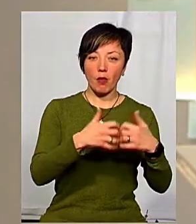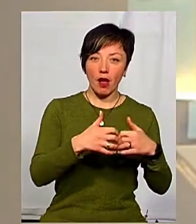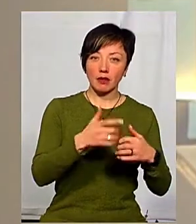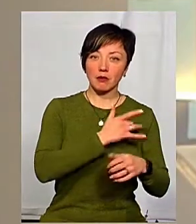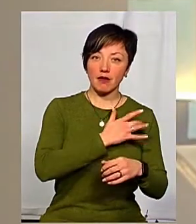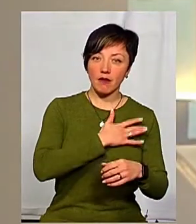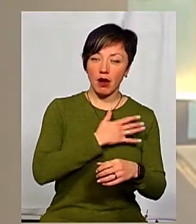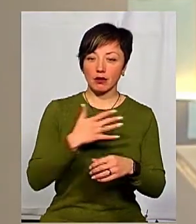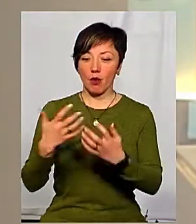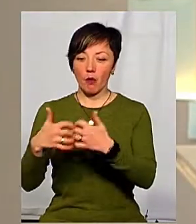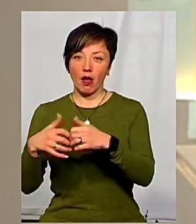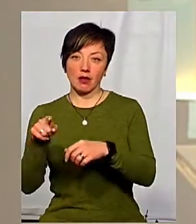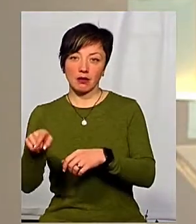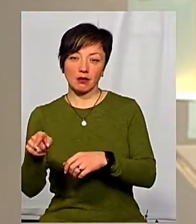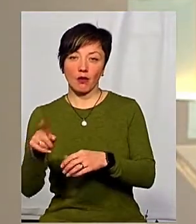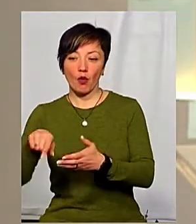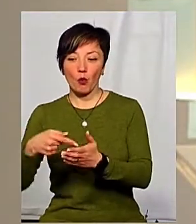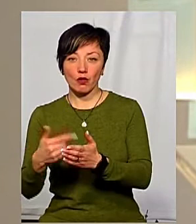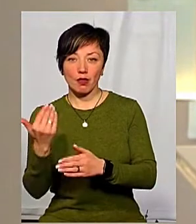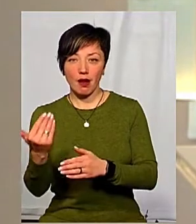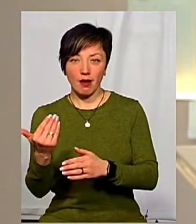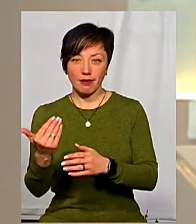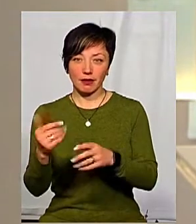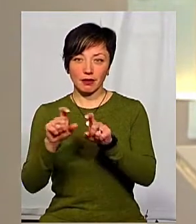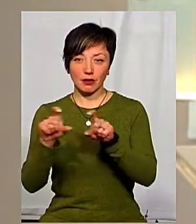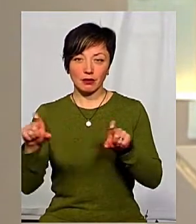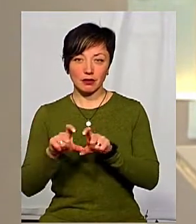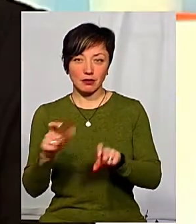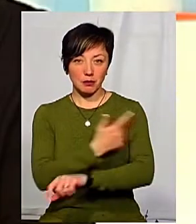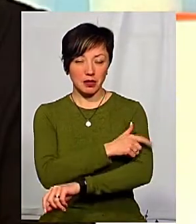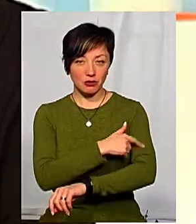обладнання в приватних, обладнання в комунальних підприємствах?